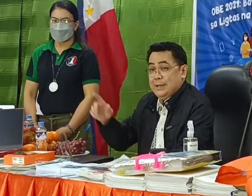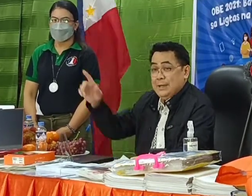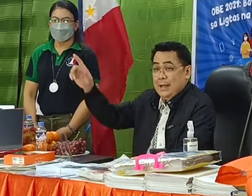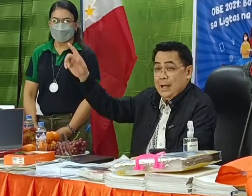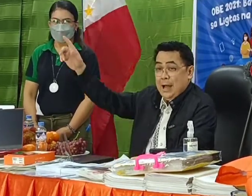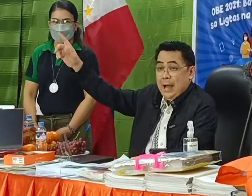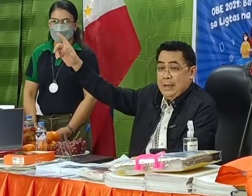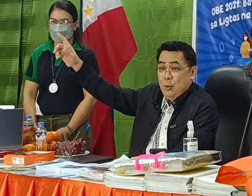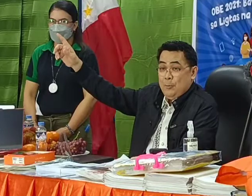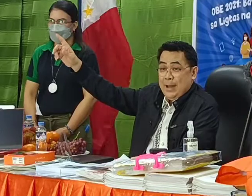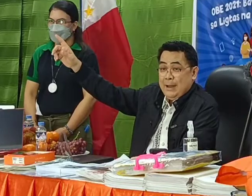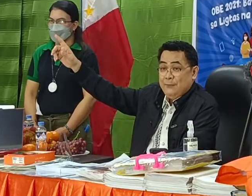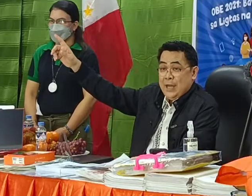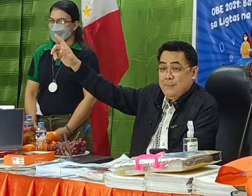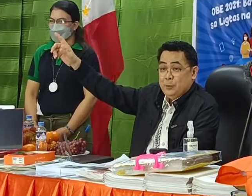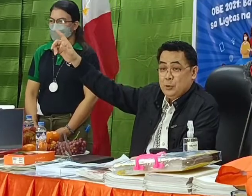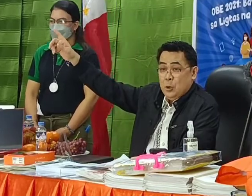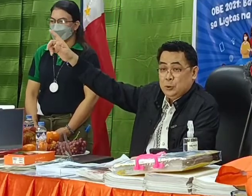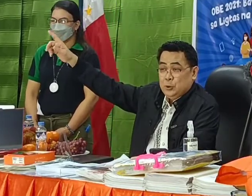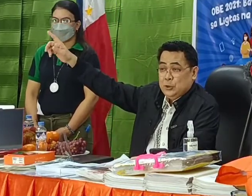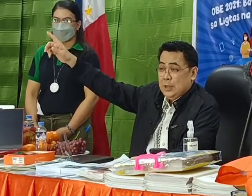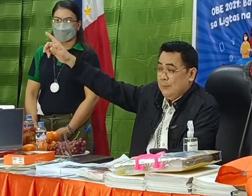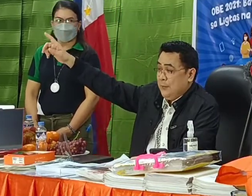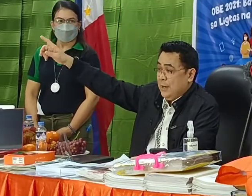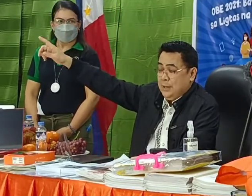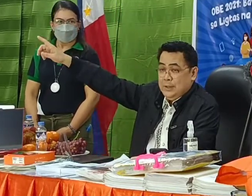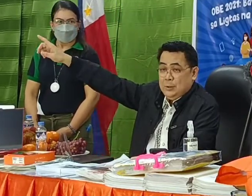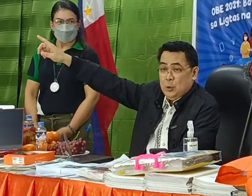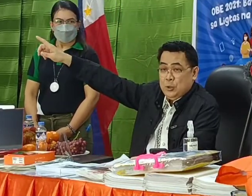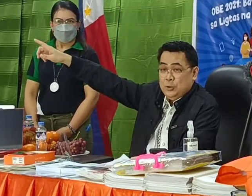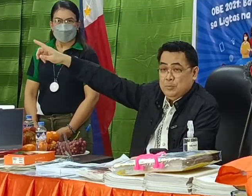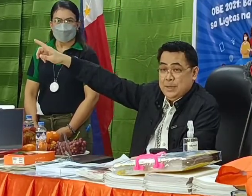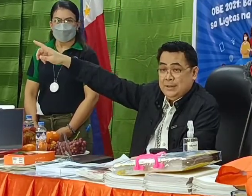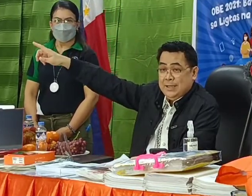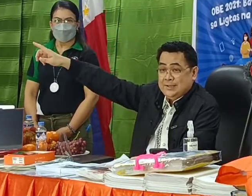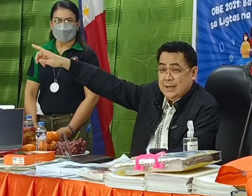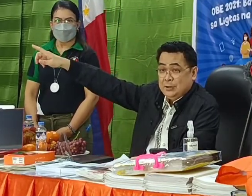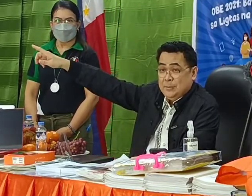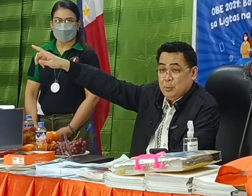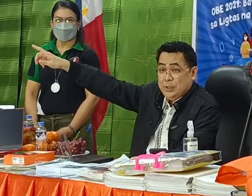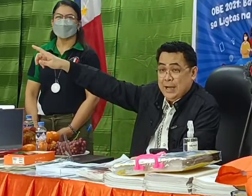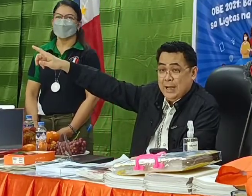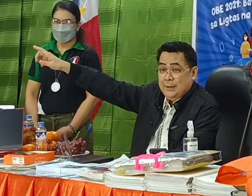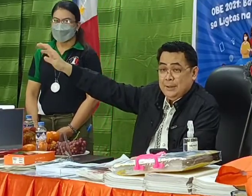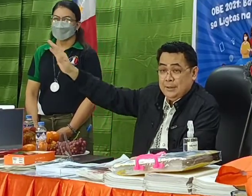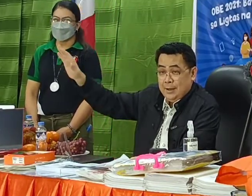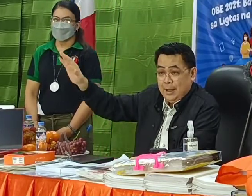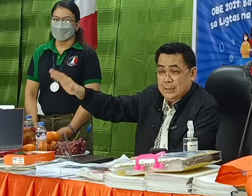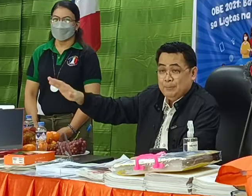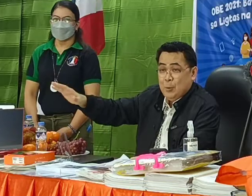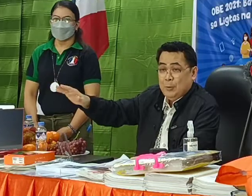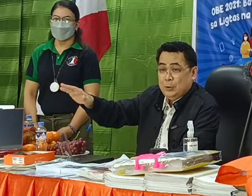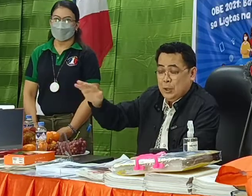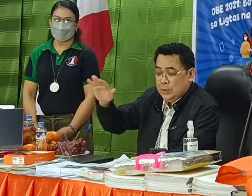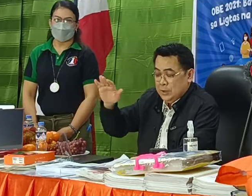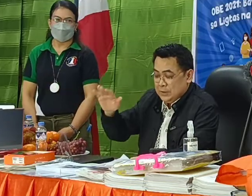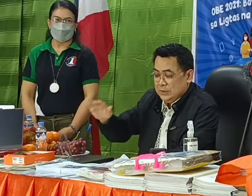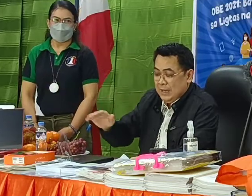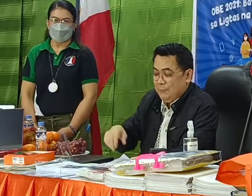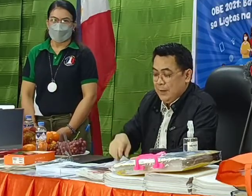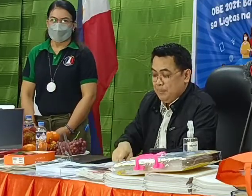that, I hope I have time to go to a very good media center po nila. Nanggaling po ako